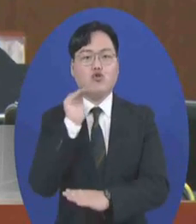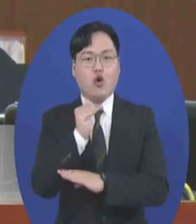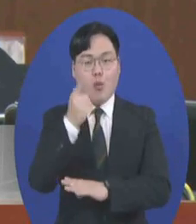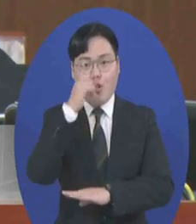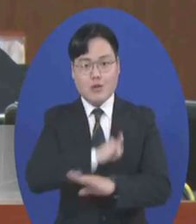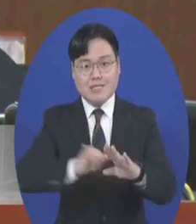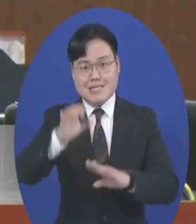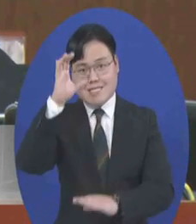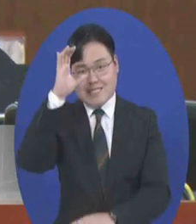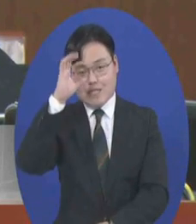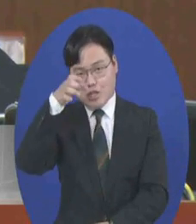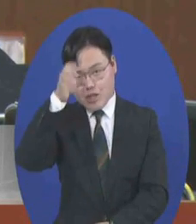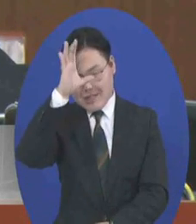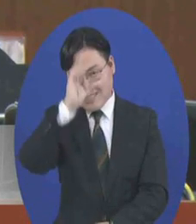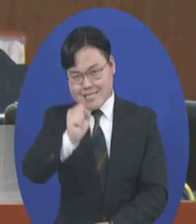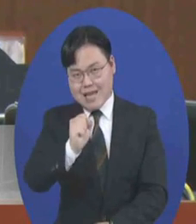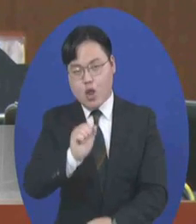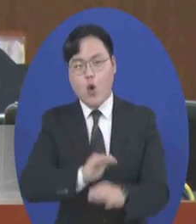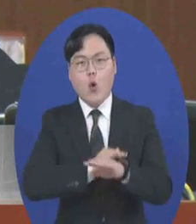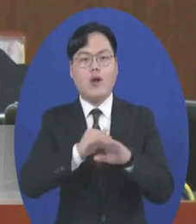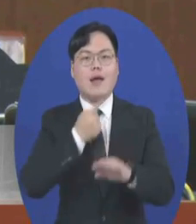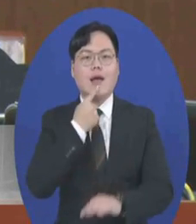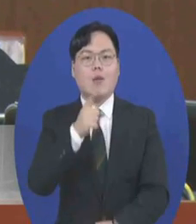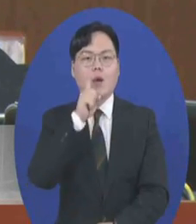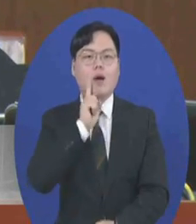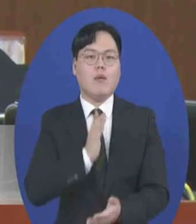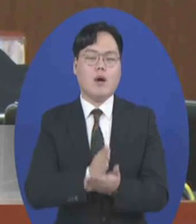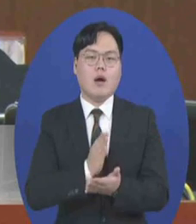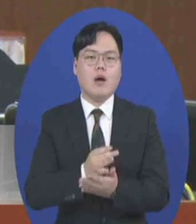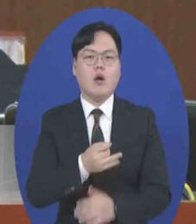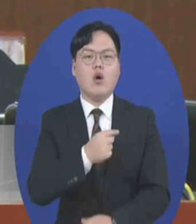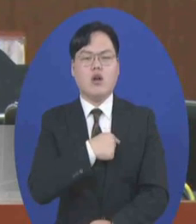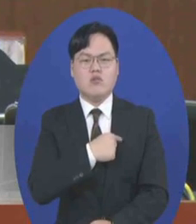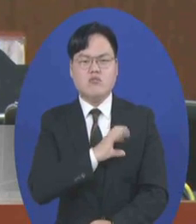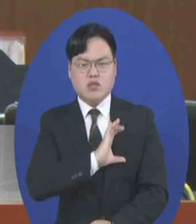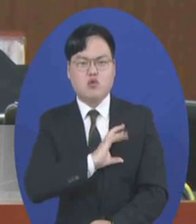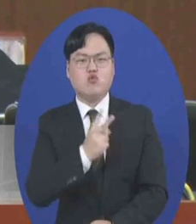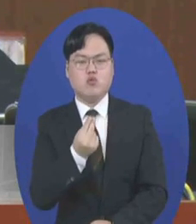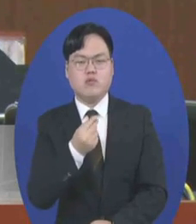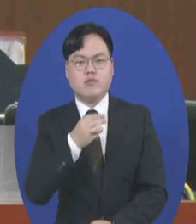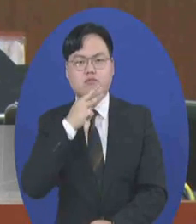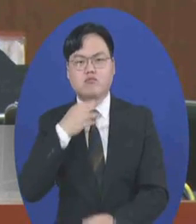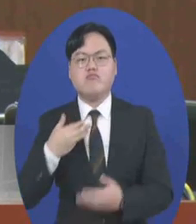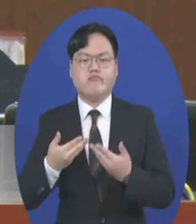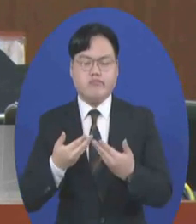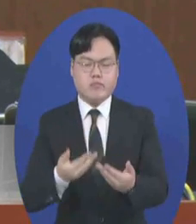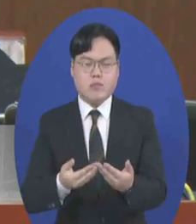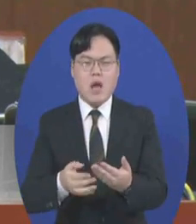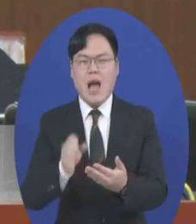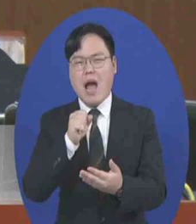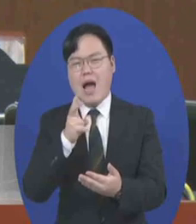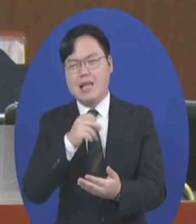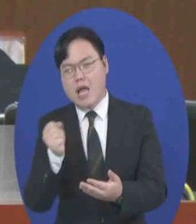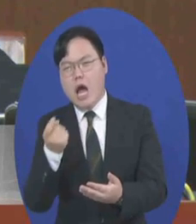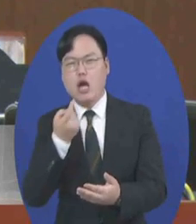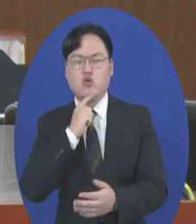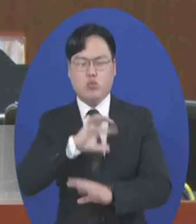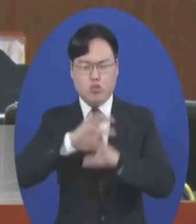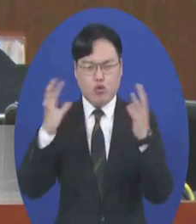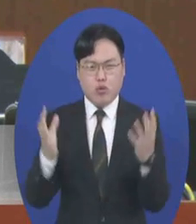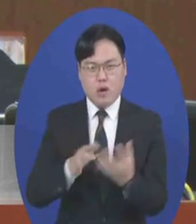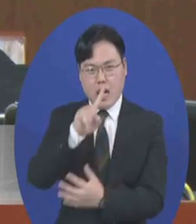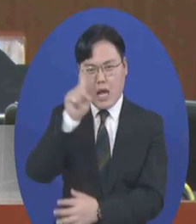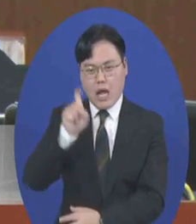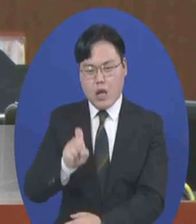бас уучлалт гуйхыг хүсэж байна. Чин сэтгэлээсээ мөн одоо алдаа оноо байх бүх зүйлийг бидний